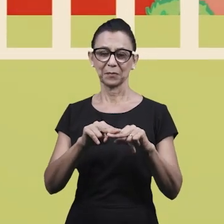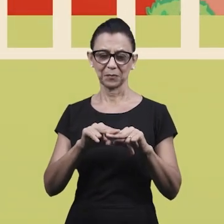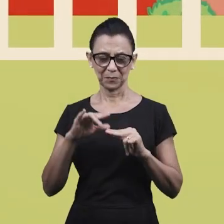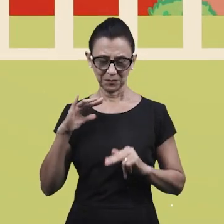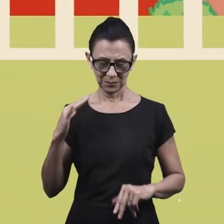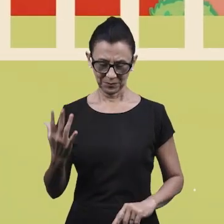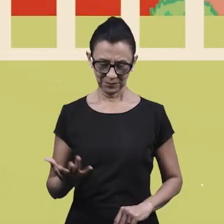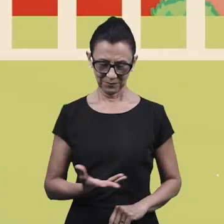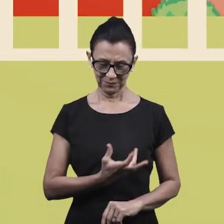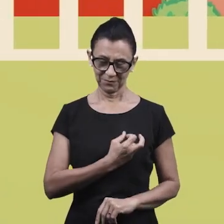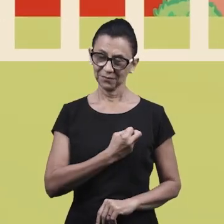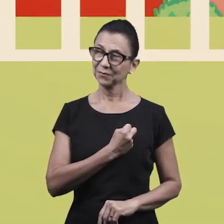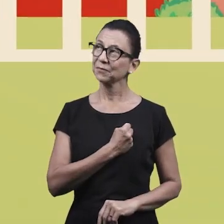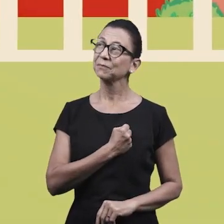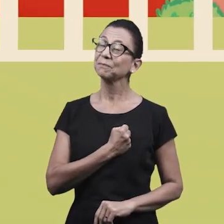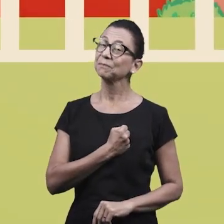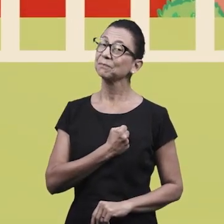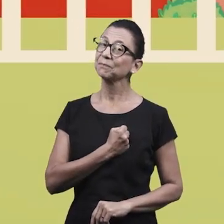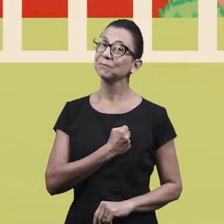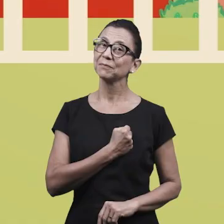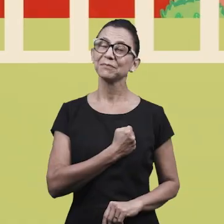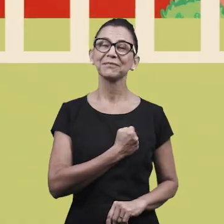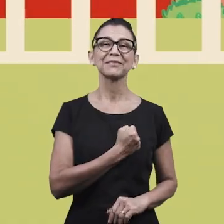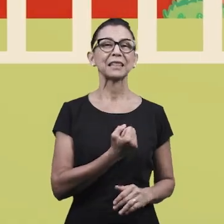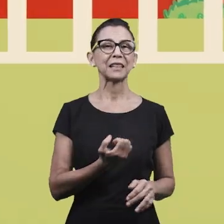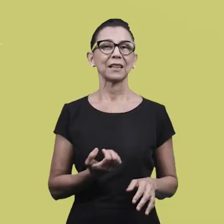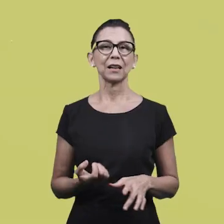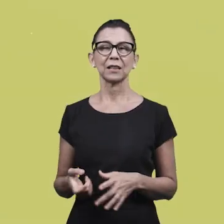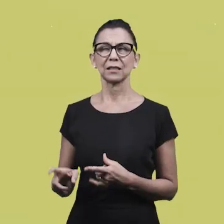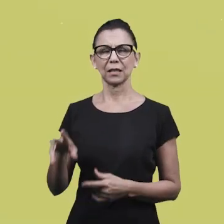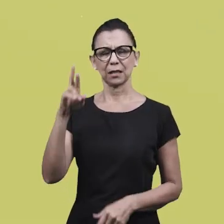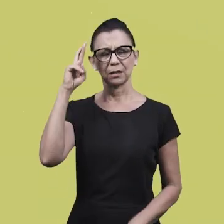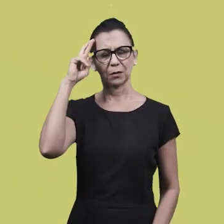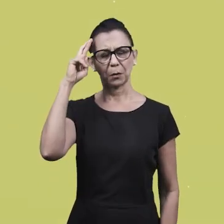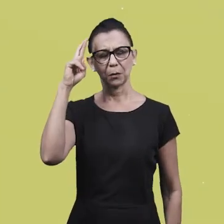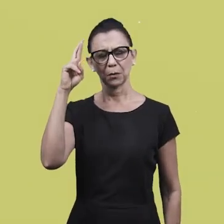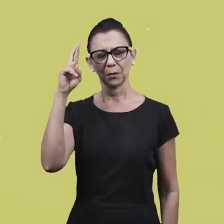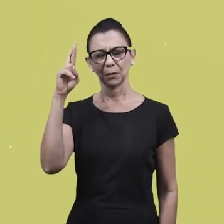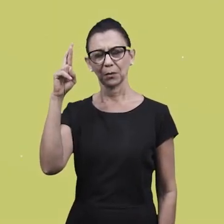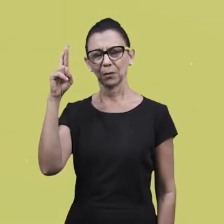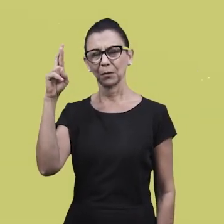pela tua salvação. Ó